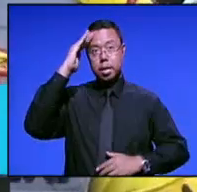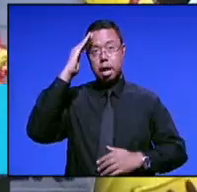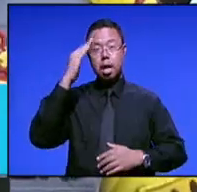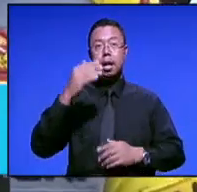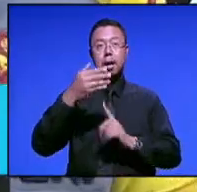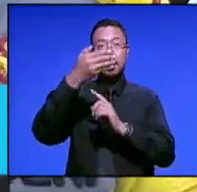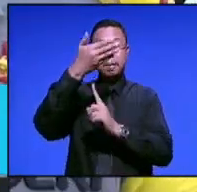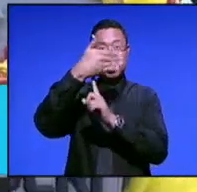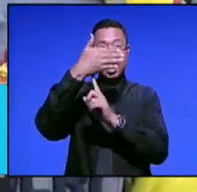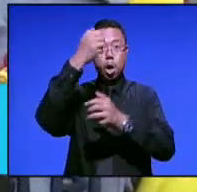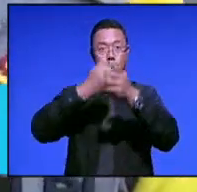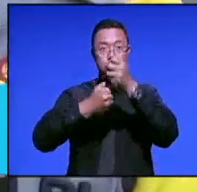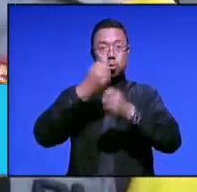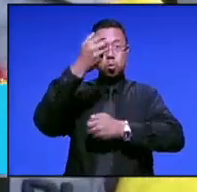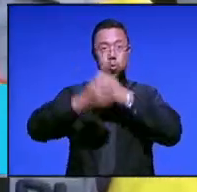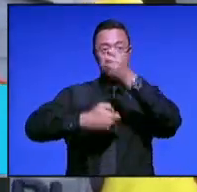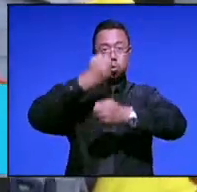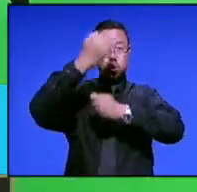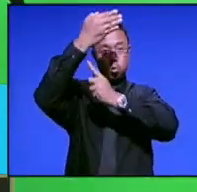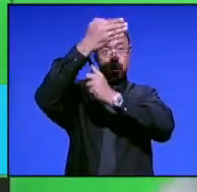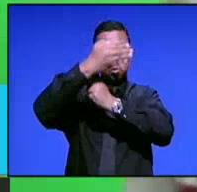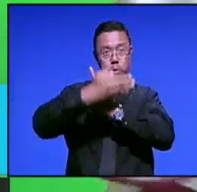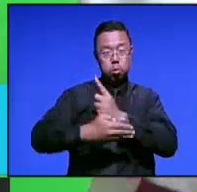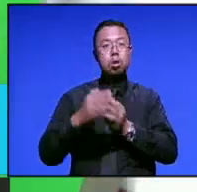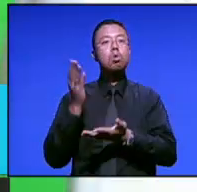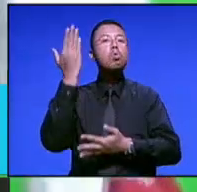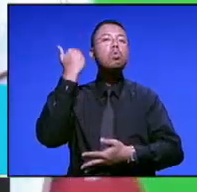bendera 17 Agustus di Kecamatan Dringu.